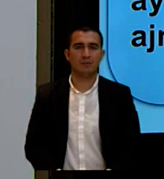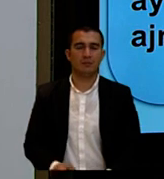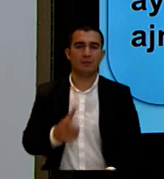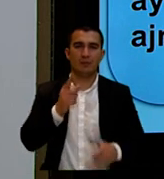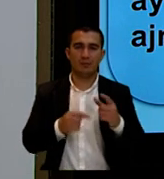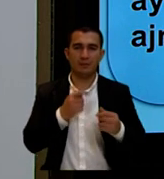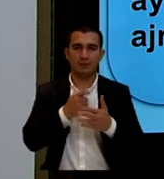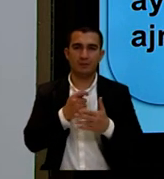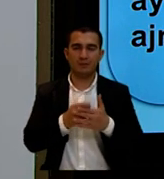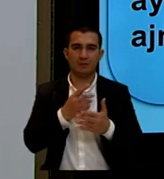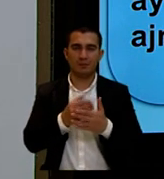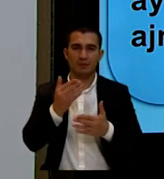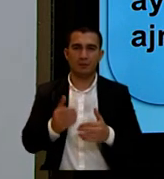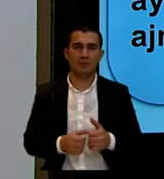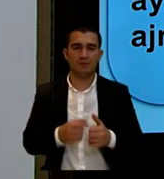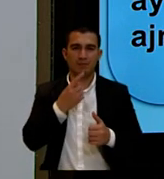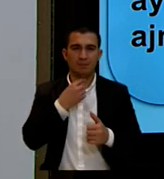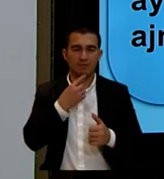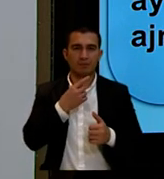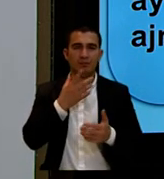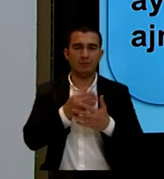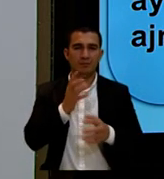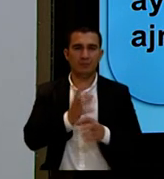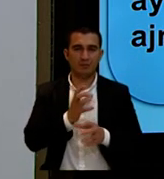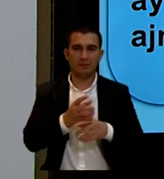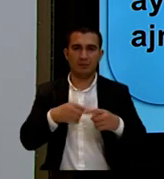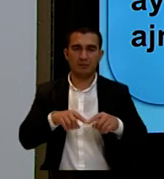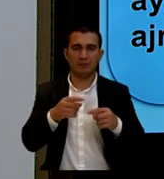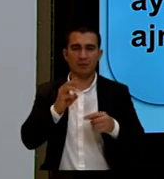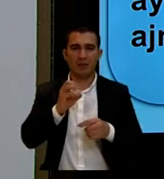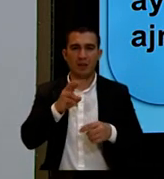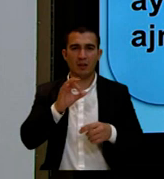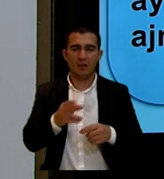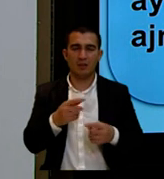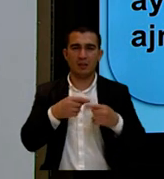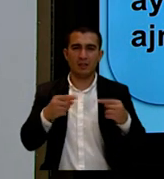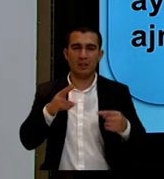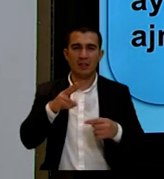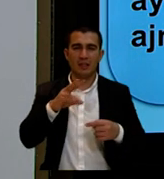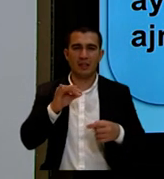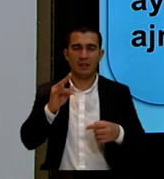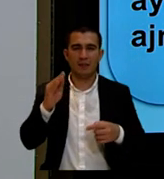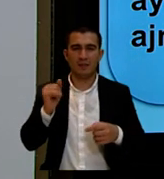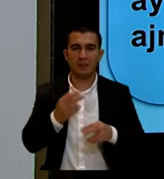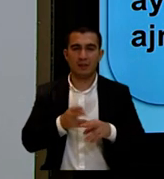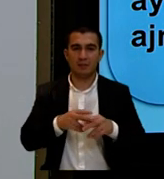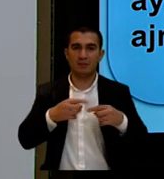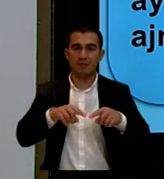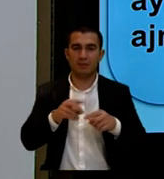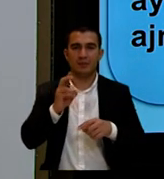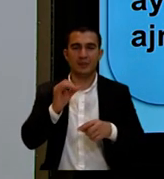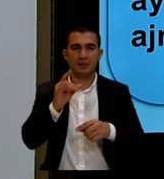Sut emizuvchilarda esa qon, suyak ko'migi, taloq va limfa bezlarida hosil